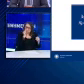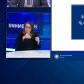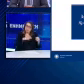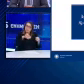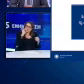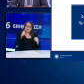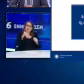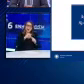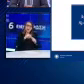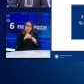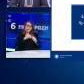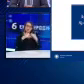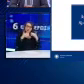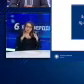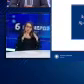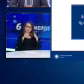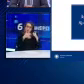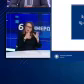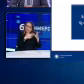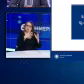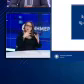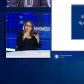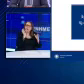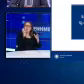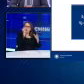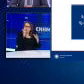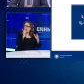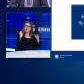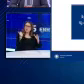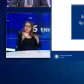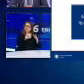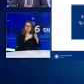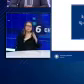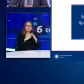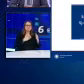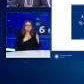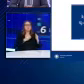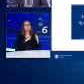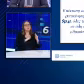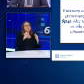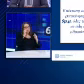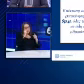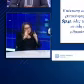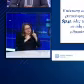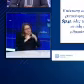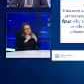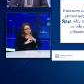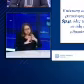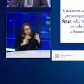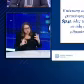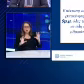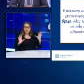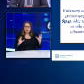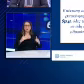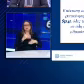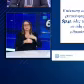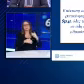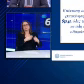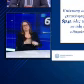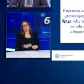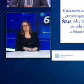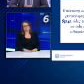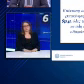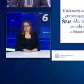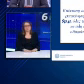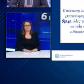ανοίγματα περισσότερων δραστηριοτήτων. Προχωρούμε ακόμη πιο επιθετικά και αποτελεσματικά επίσης το εμβολιαστικό μας σχέδιο, πάντα με βάση τα